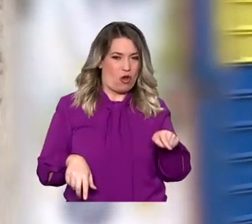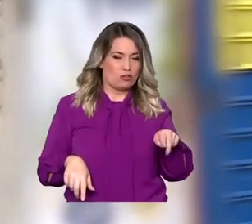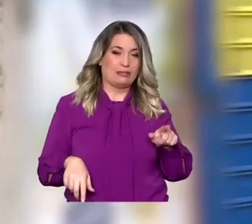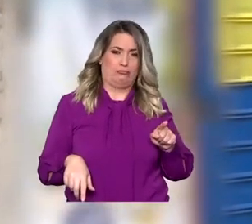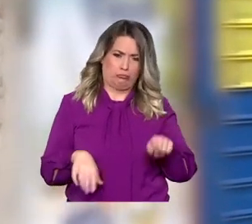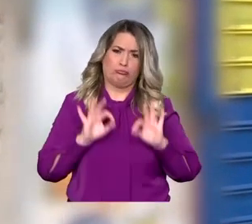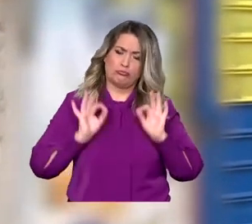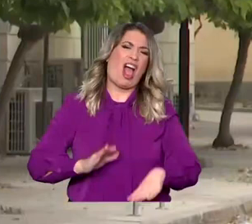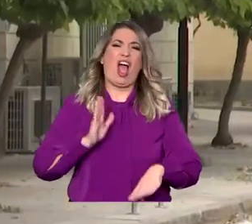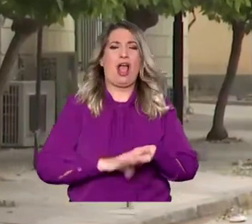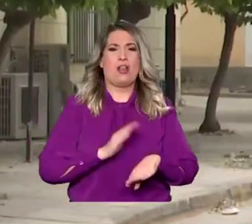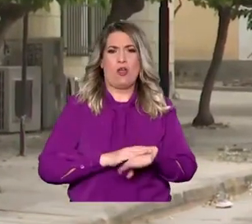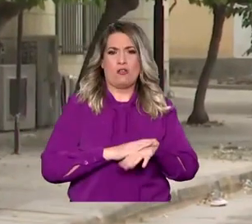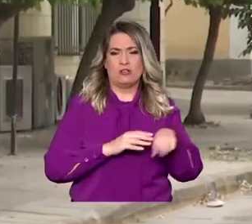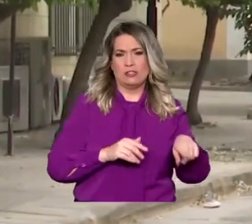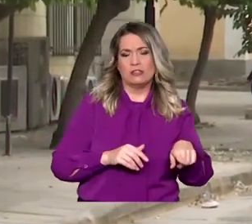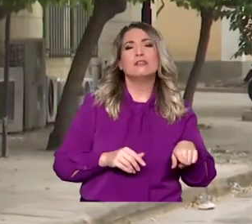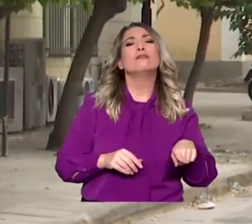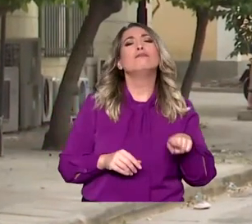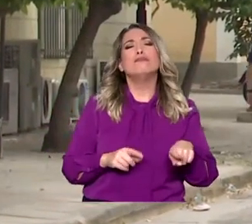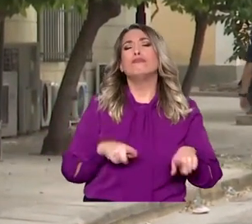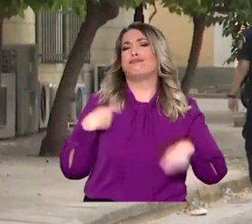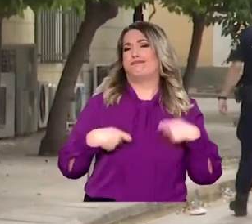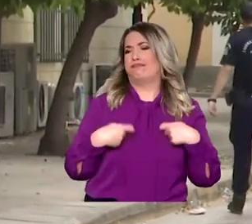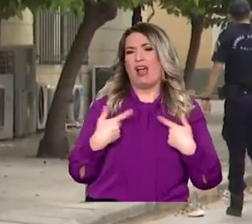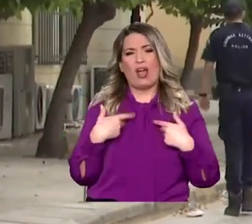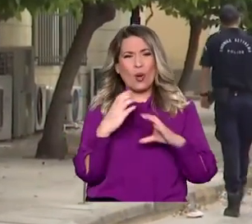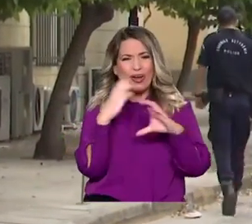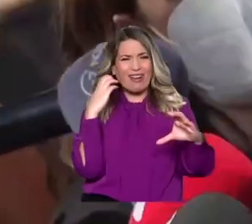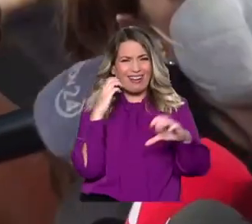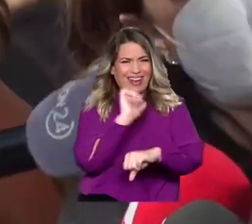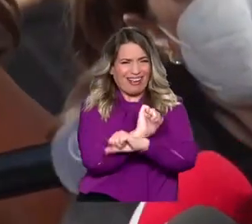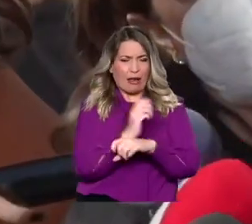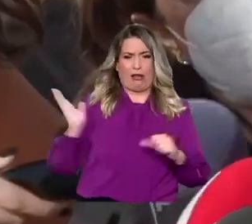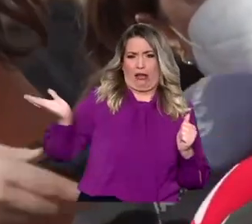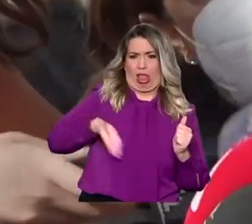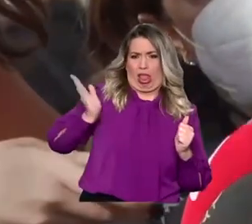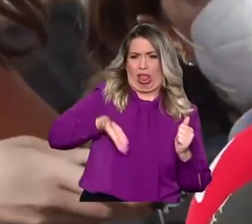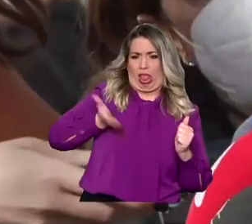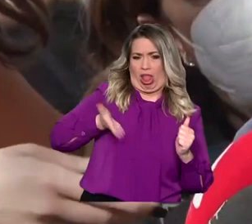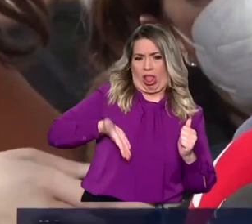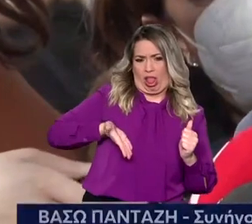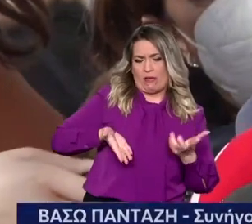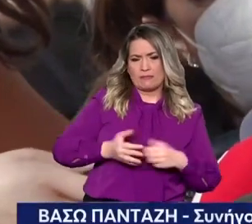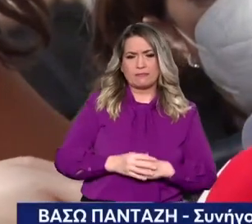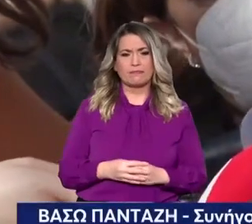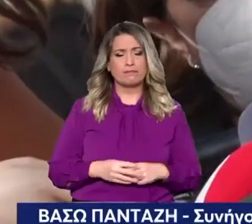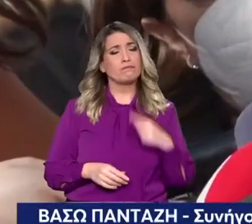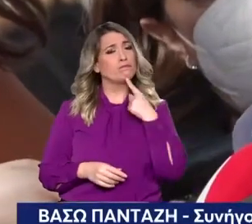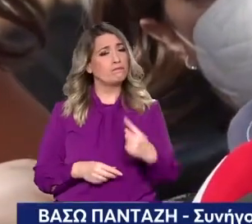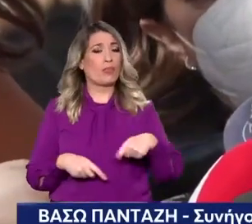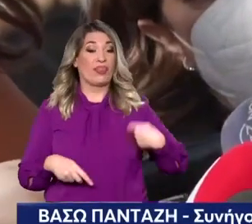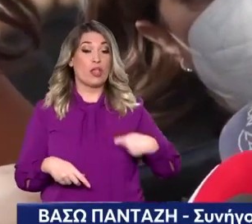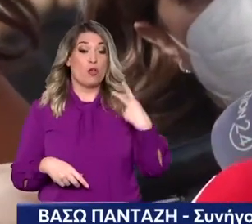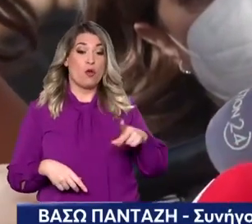κατηγορούμενος θα καταγγείλλει τον ξυλοδαρμό του μέσα στην κλούβα που το μετέφερε ισχύει είναι δυστυχώς ένα πολύ δυσάρεστο περιστατικό